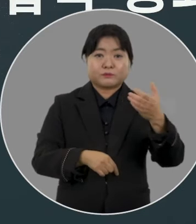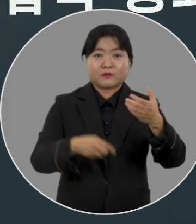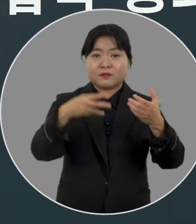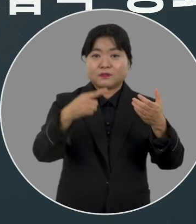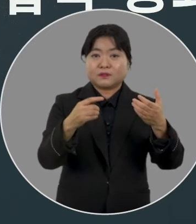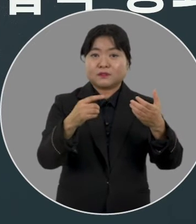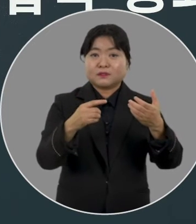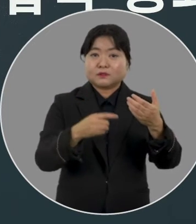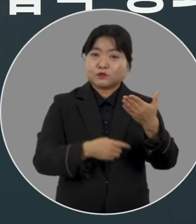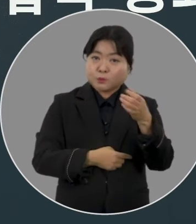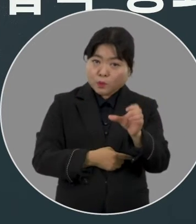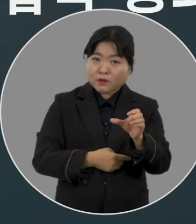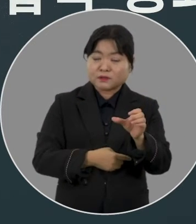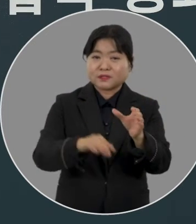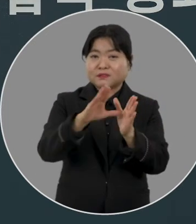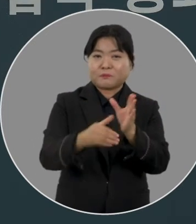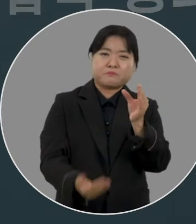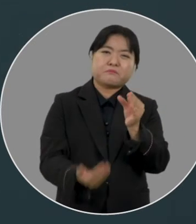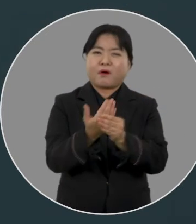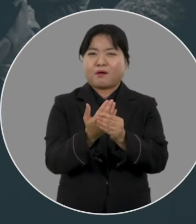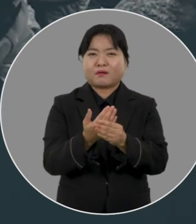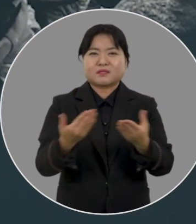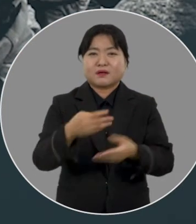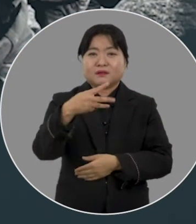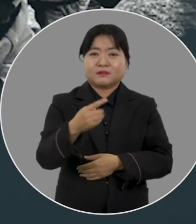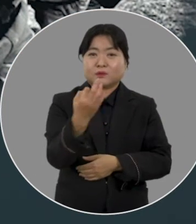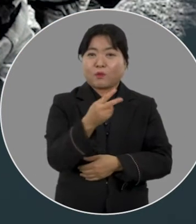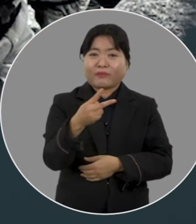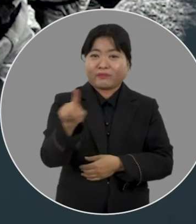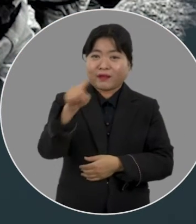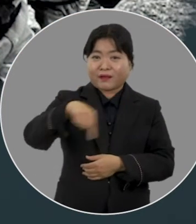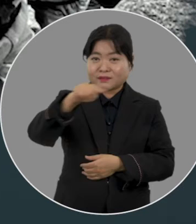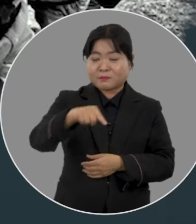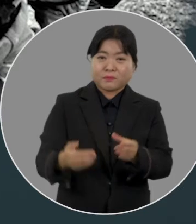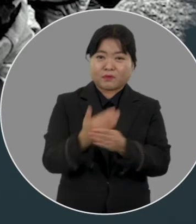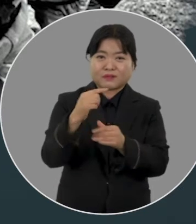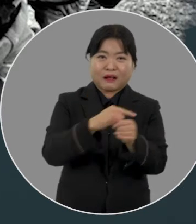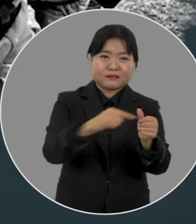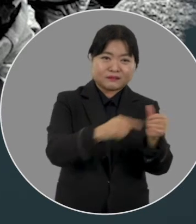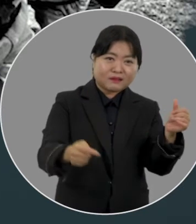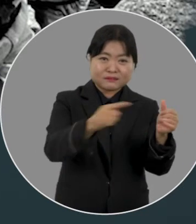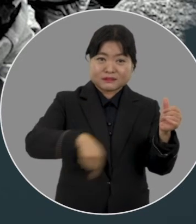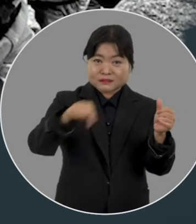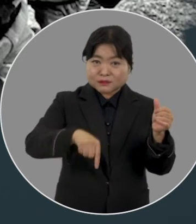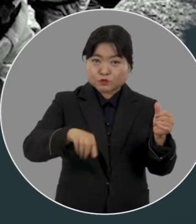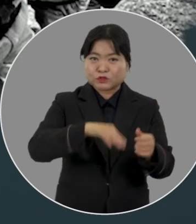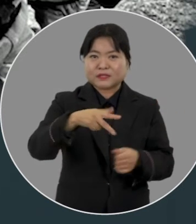1990년, 95년 이때 벌어진 일, 르완다에서 벌어진 인종학살 이런 것들을